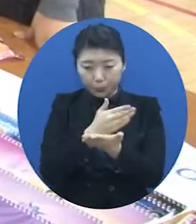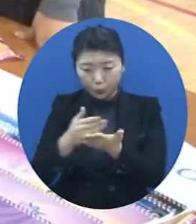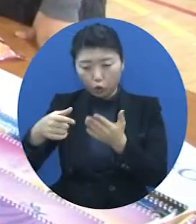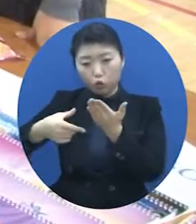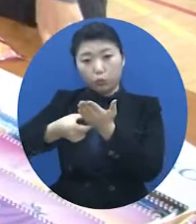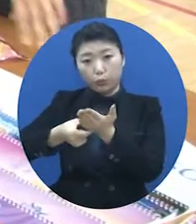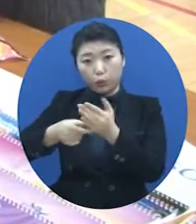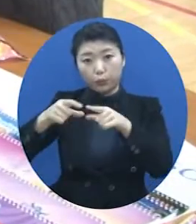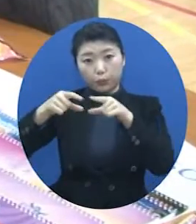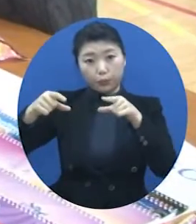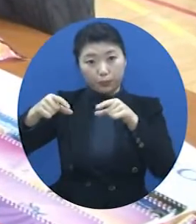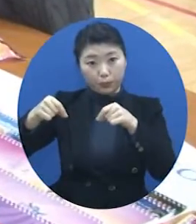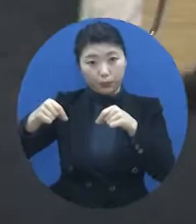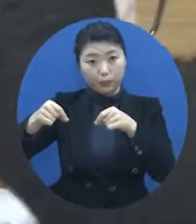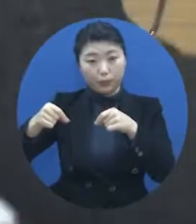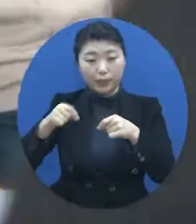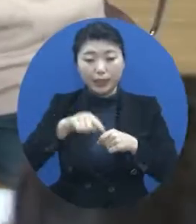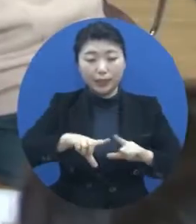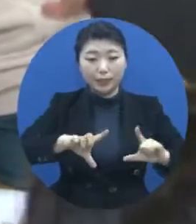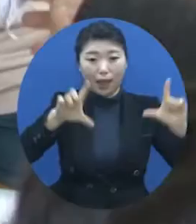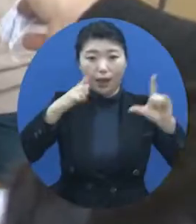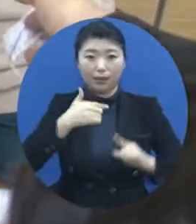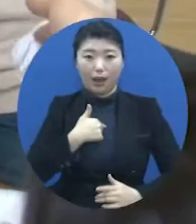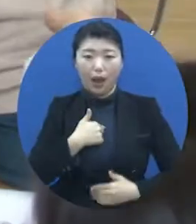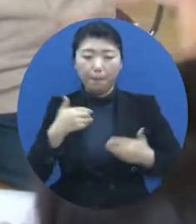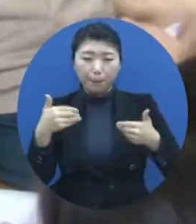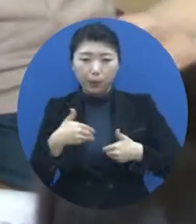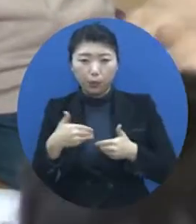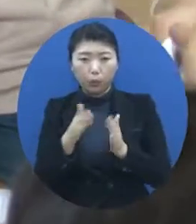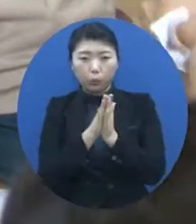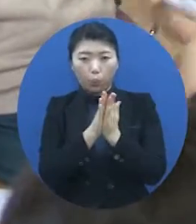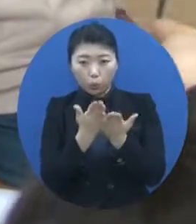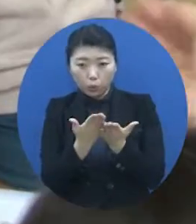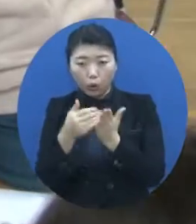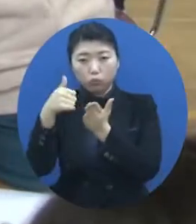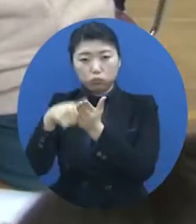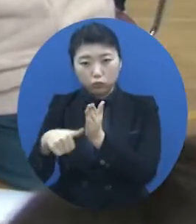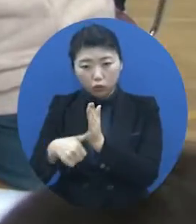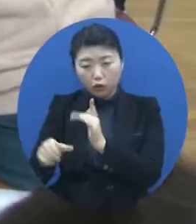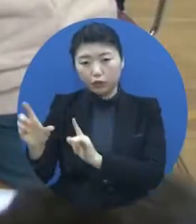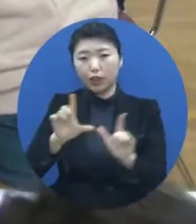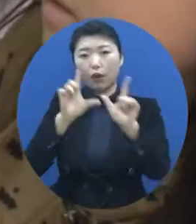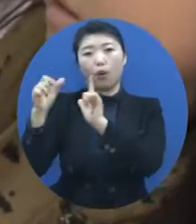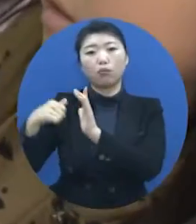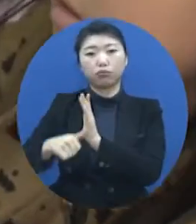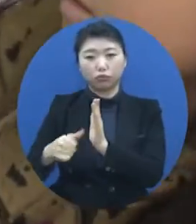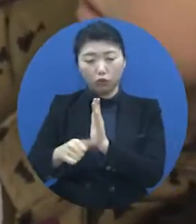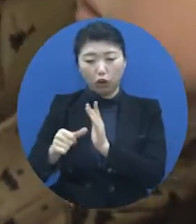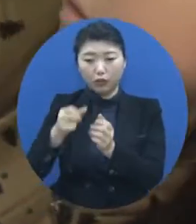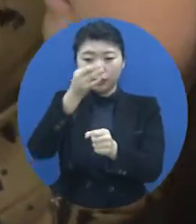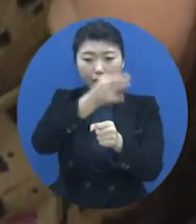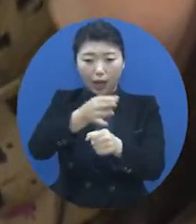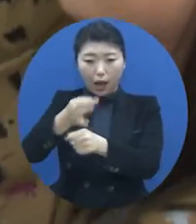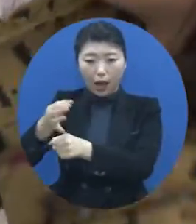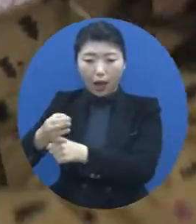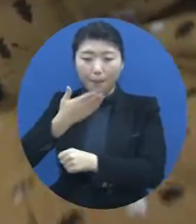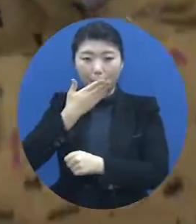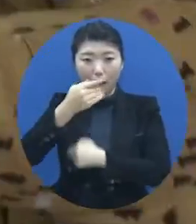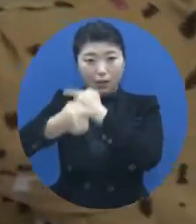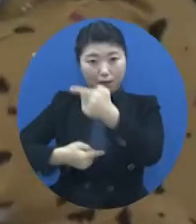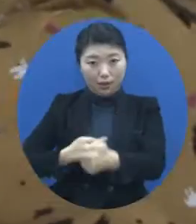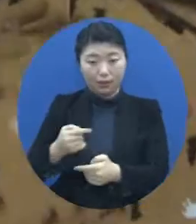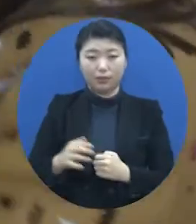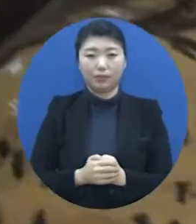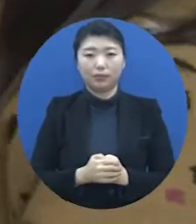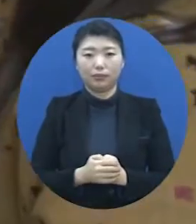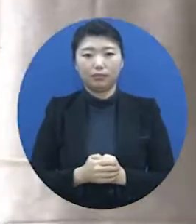분류하여 쿠폰을 발행하고 바자회 당일에 자신에게 필요한 도서와 학용품 및 생활용품들로 구입할 수